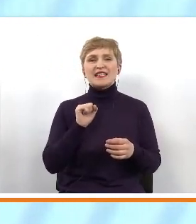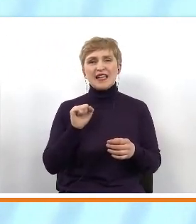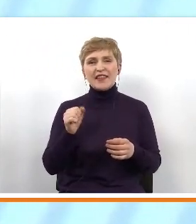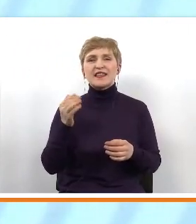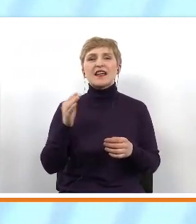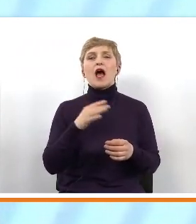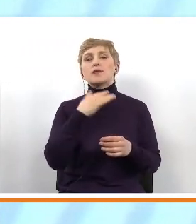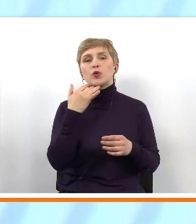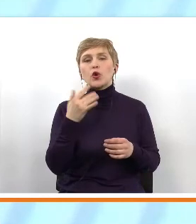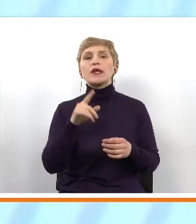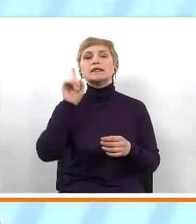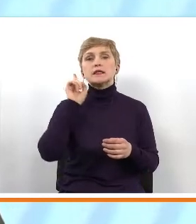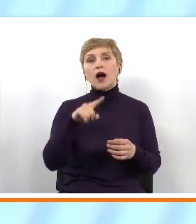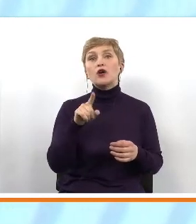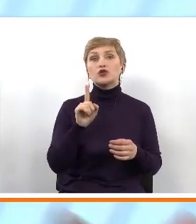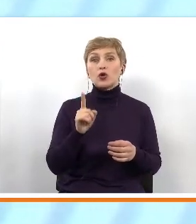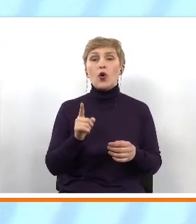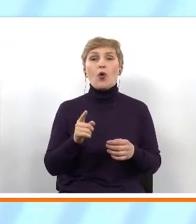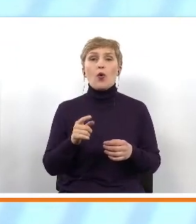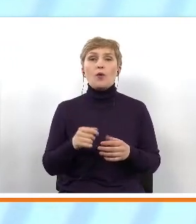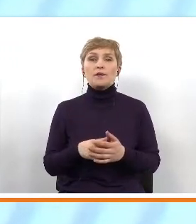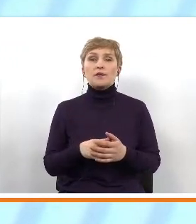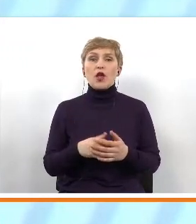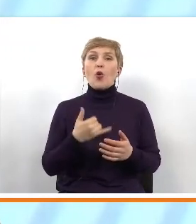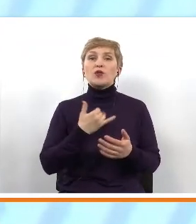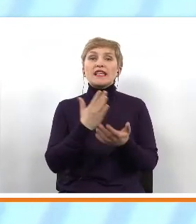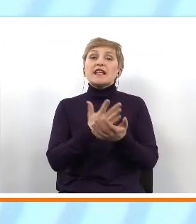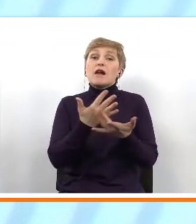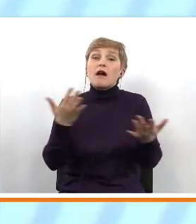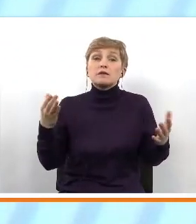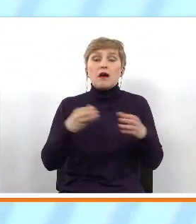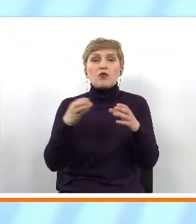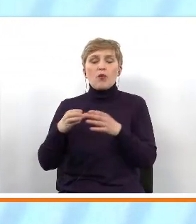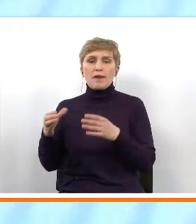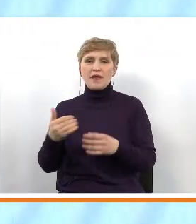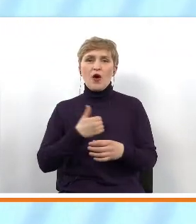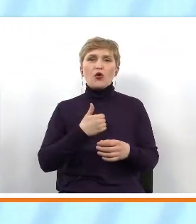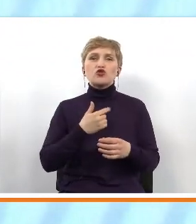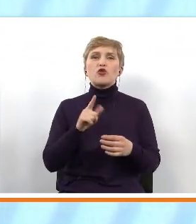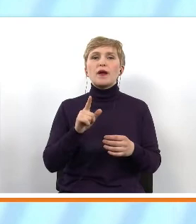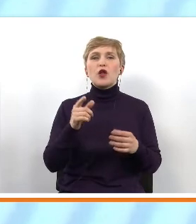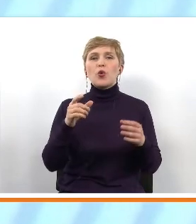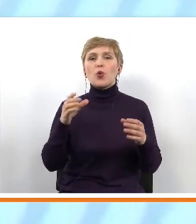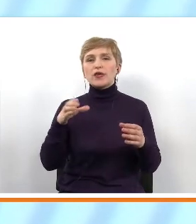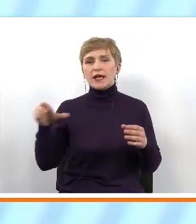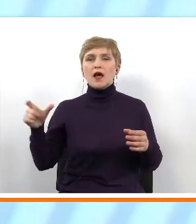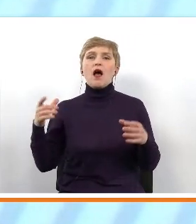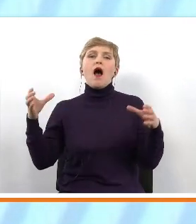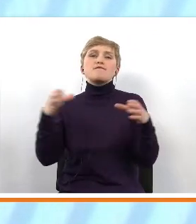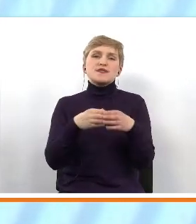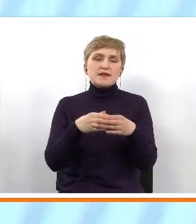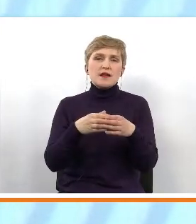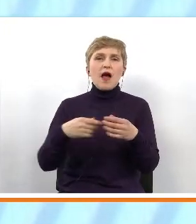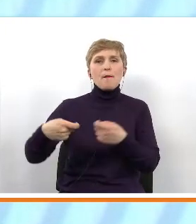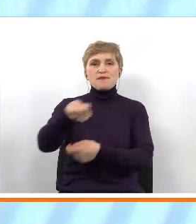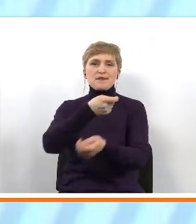от многих, зная, что у нас есть разные группы, да, и мне хочется, чтобы люди как-то объединились, обменялись